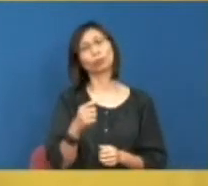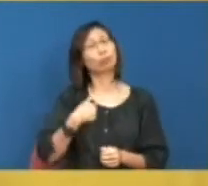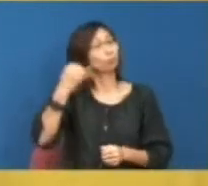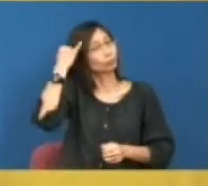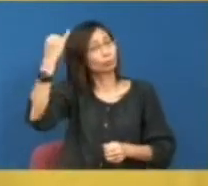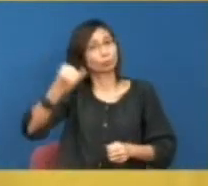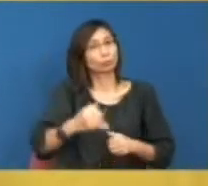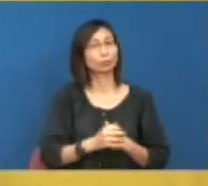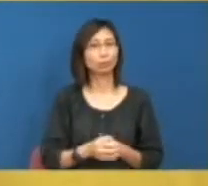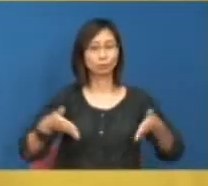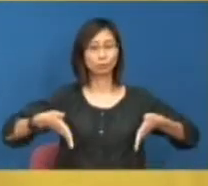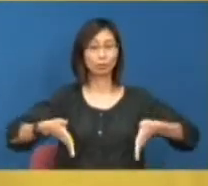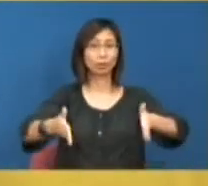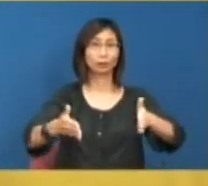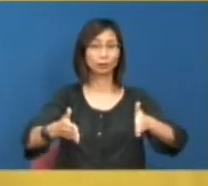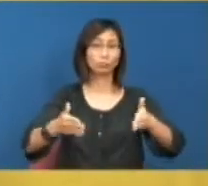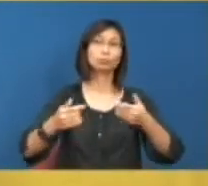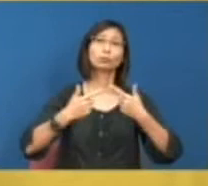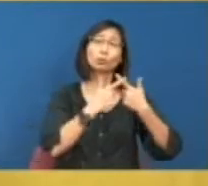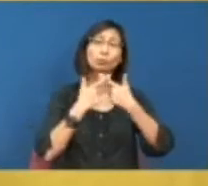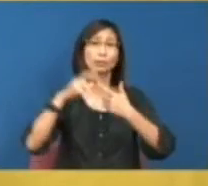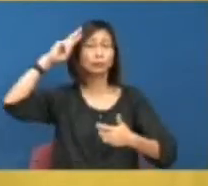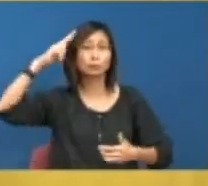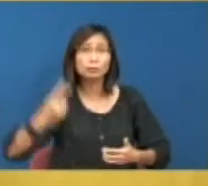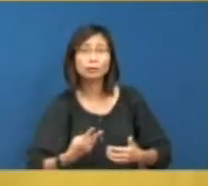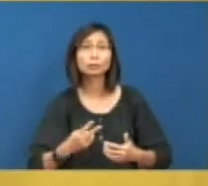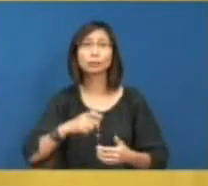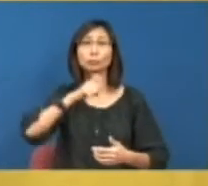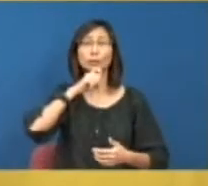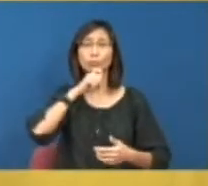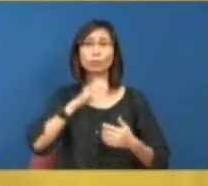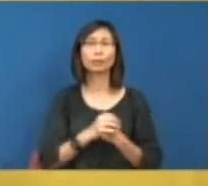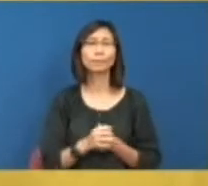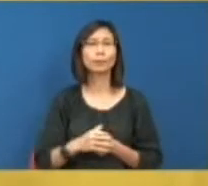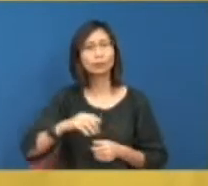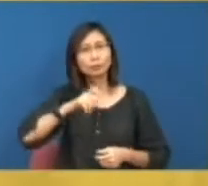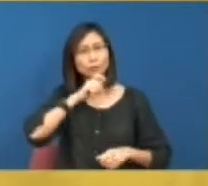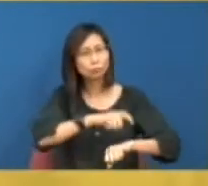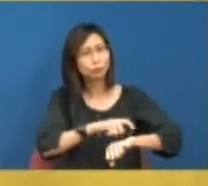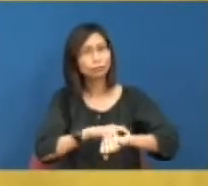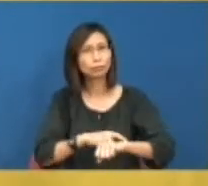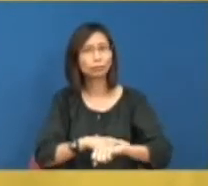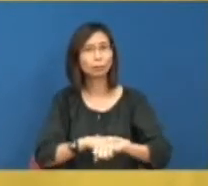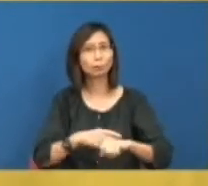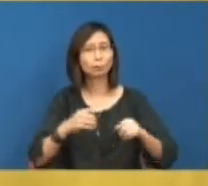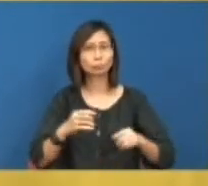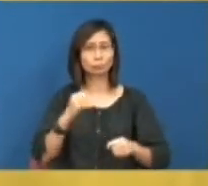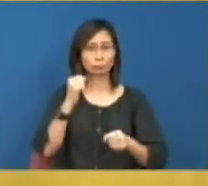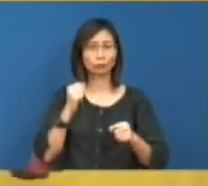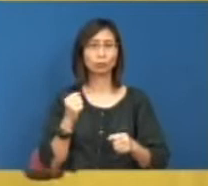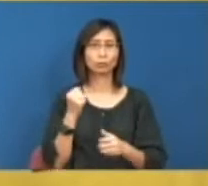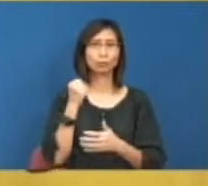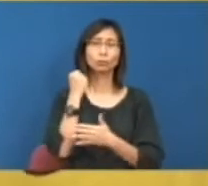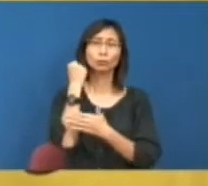其實就成日都做嘅，只不過就係有時我哋做完之後就散咗。如果你話嗰個喺街頭要抗爭嘅話，你